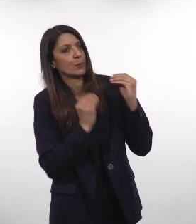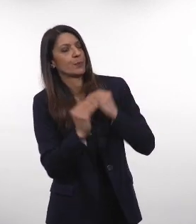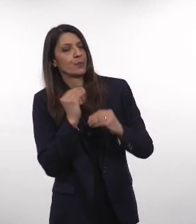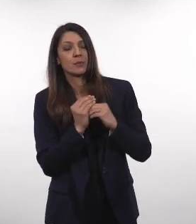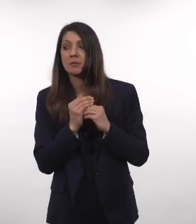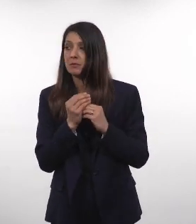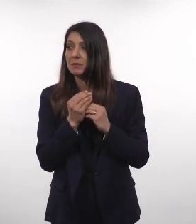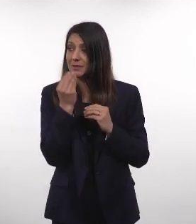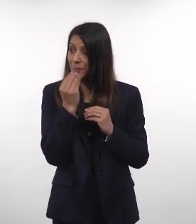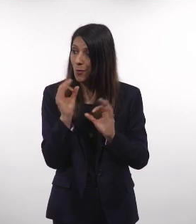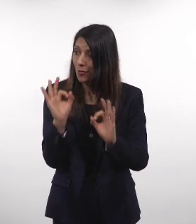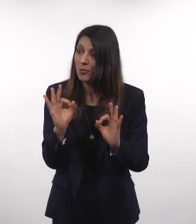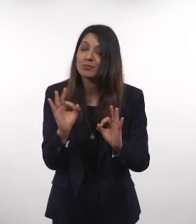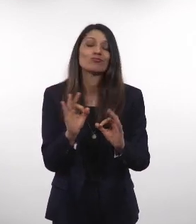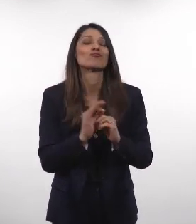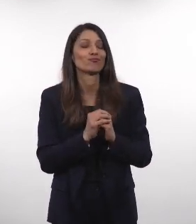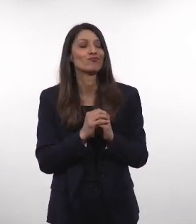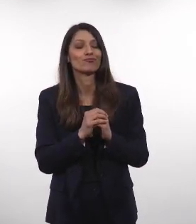chaud?